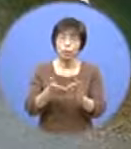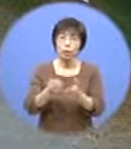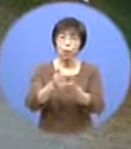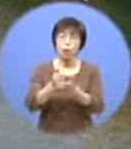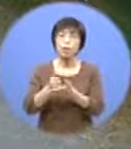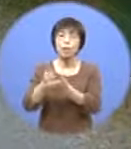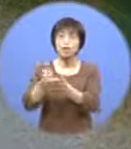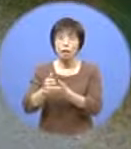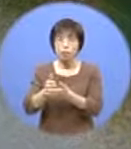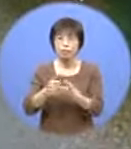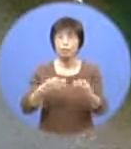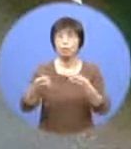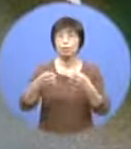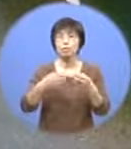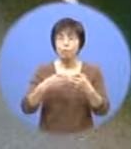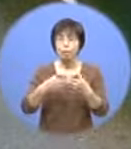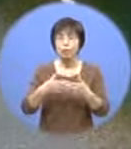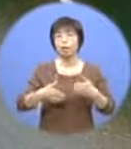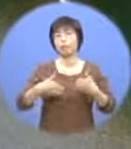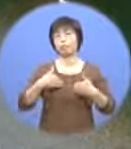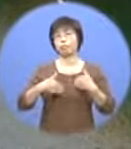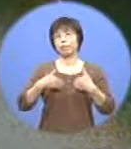番の励みになっているそうです。